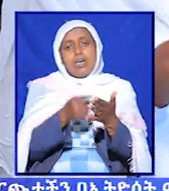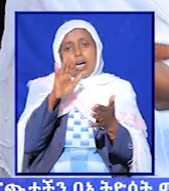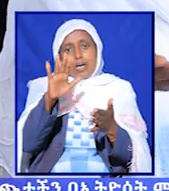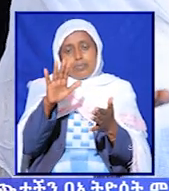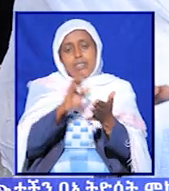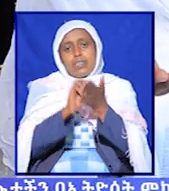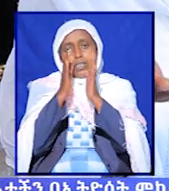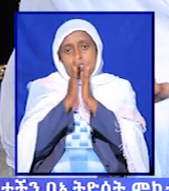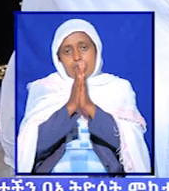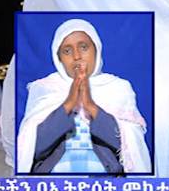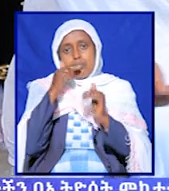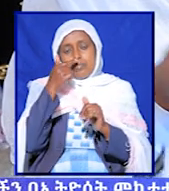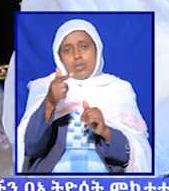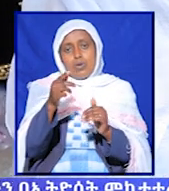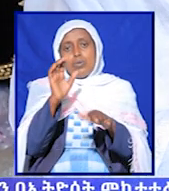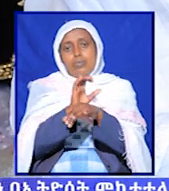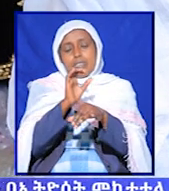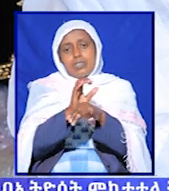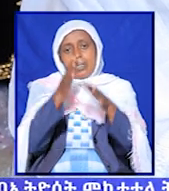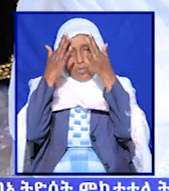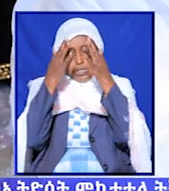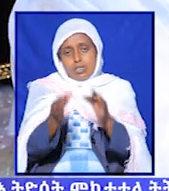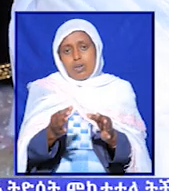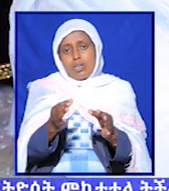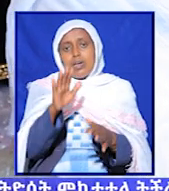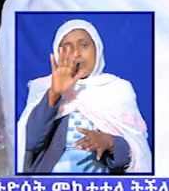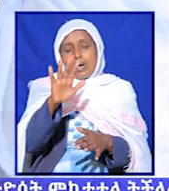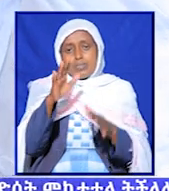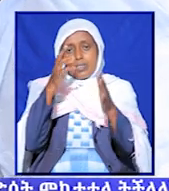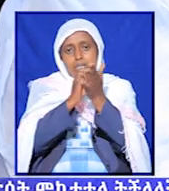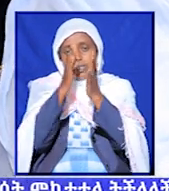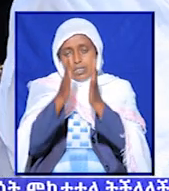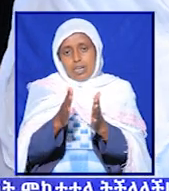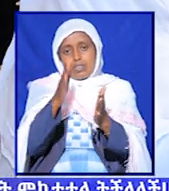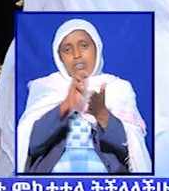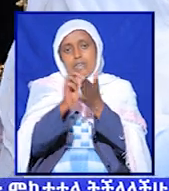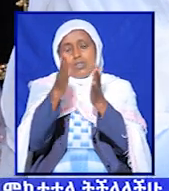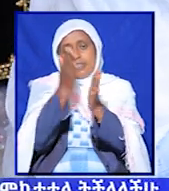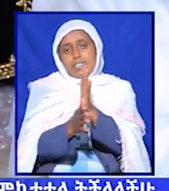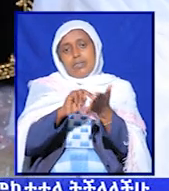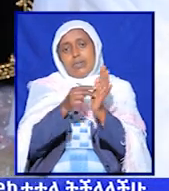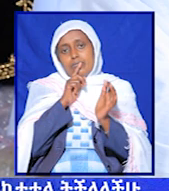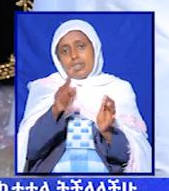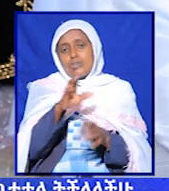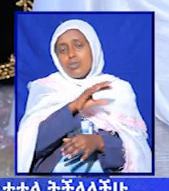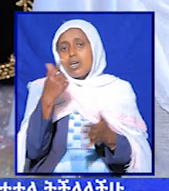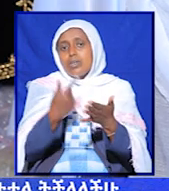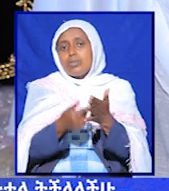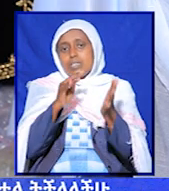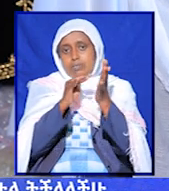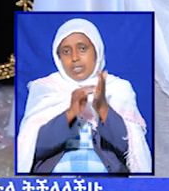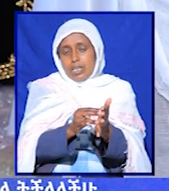ደንግገውት አምስት ቅዳሴያን ብለው በቤተክርስቲያን ደንግጋጌ ደንግገዋል። እንደዚህ በአምስት ቅዳሴያን ይቀደሳል ማለት ነው። እና